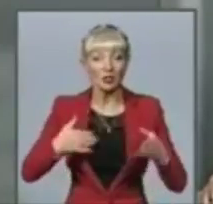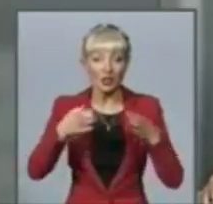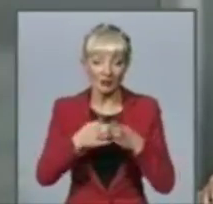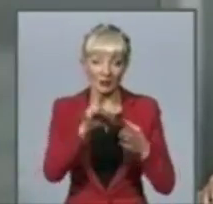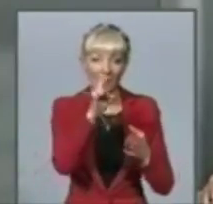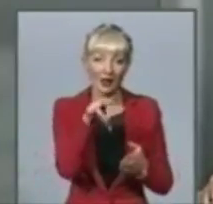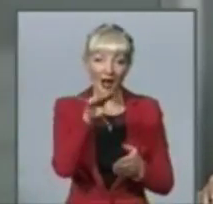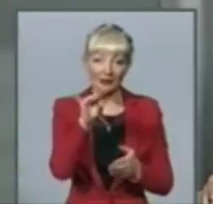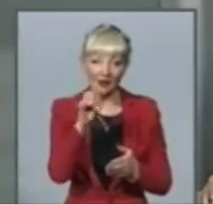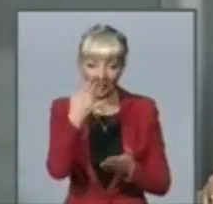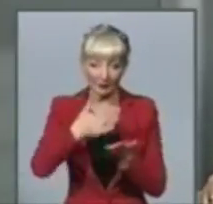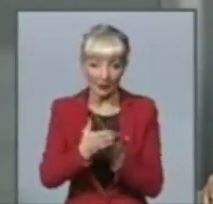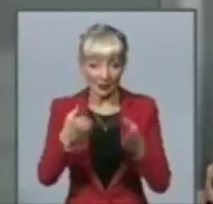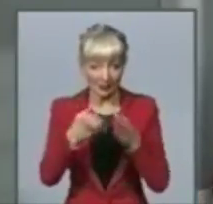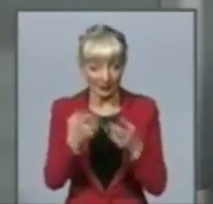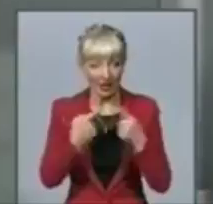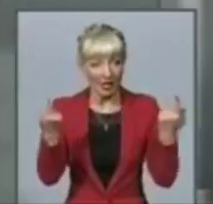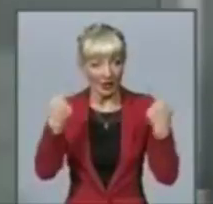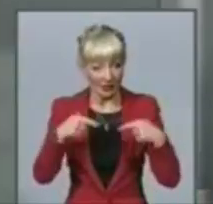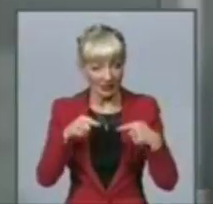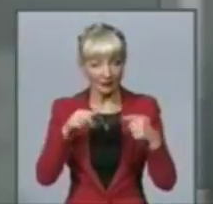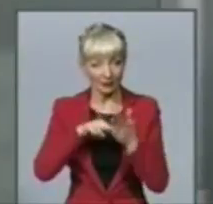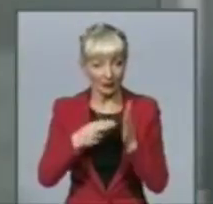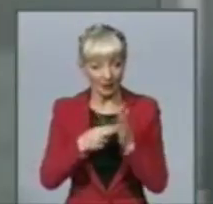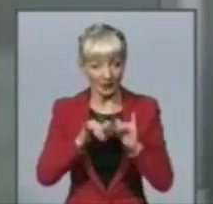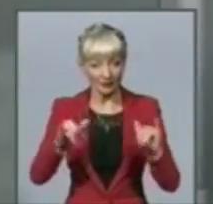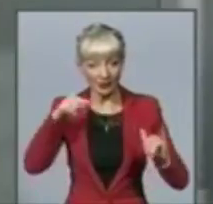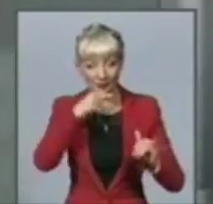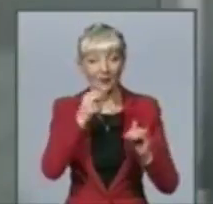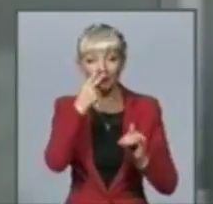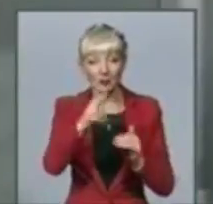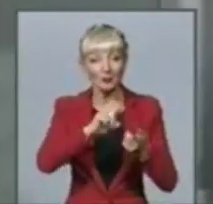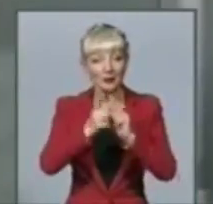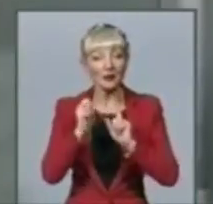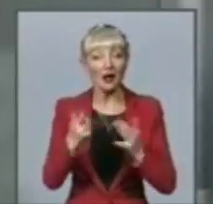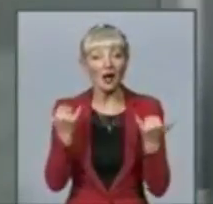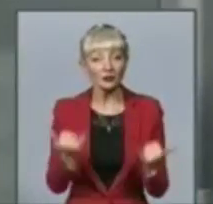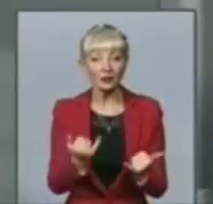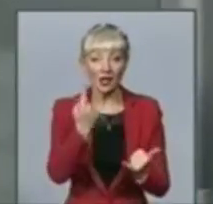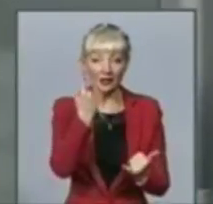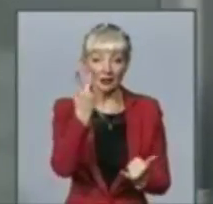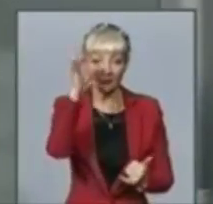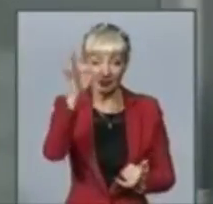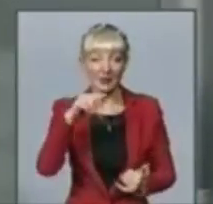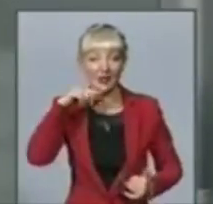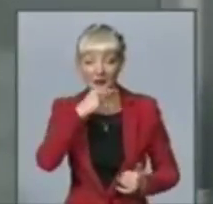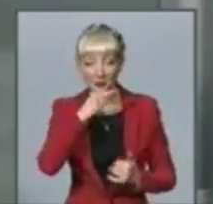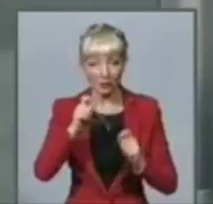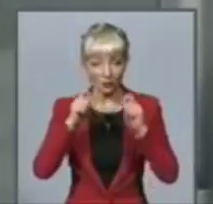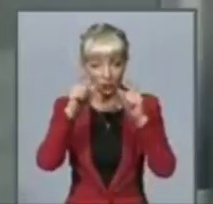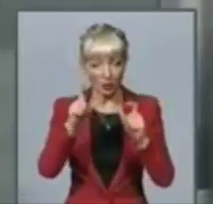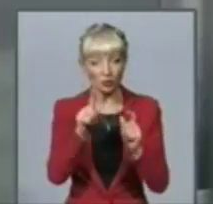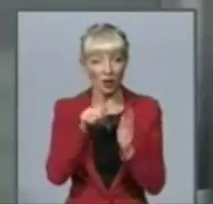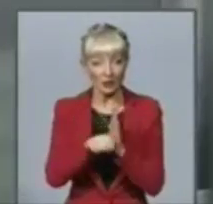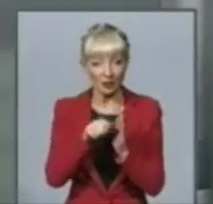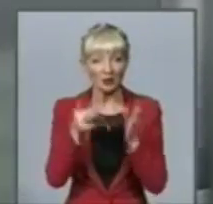Радикальної партії розробила антикризовий план розвитку економіки. Він передбачає, як перейти від нинішніх 1-2% економічного зростання, що